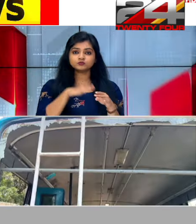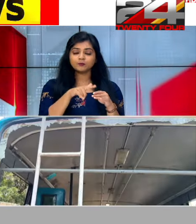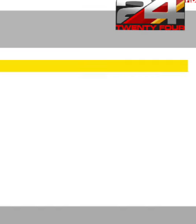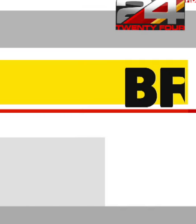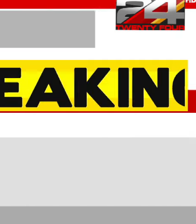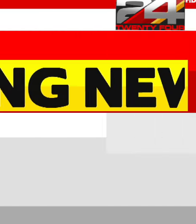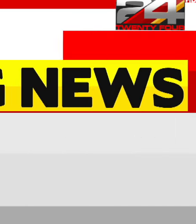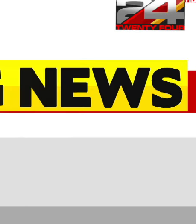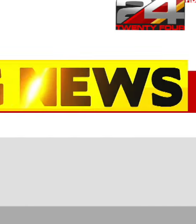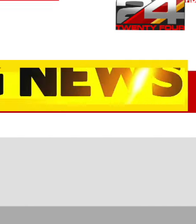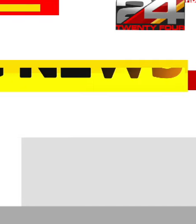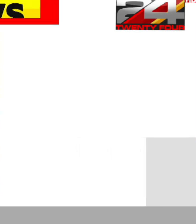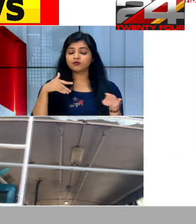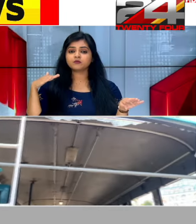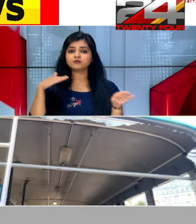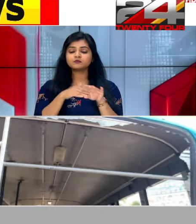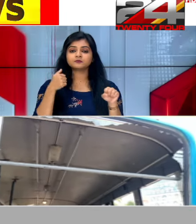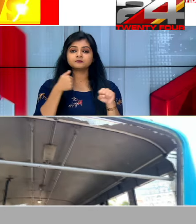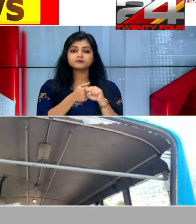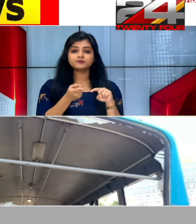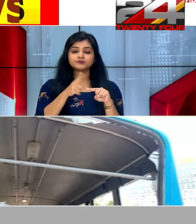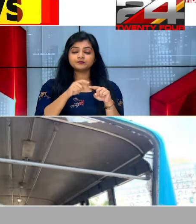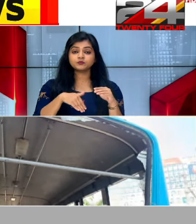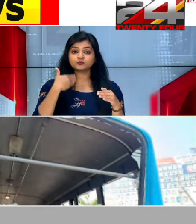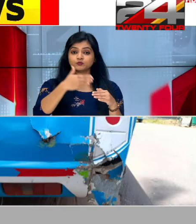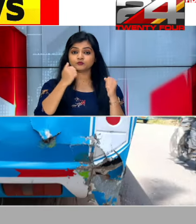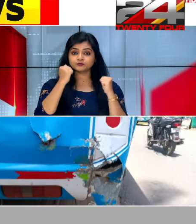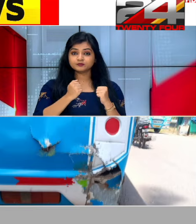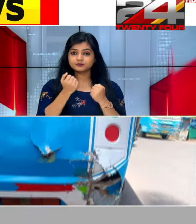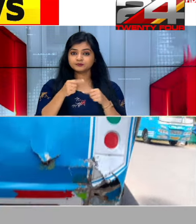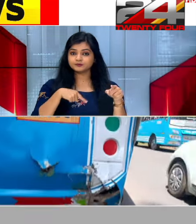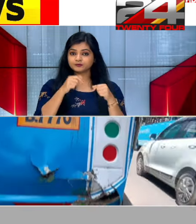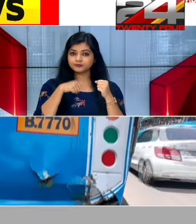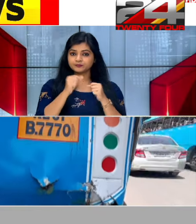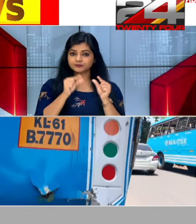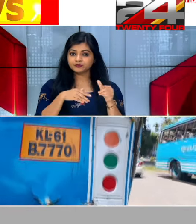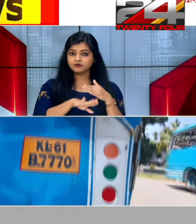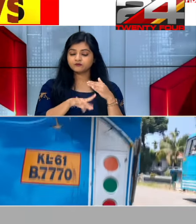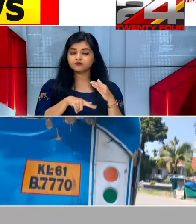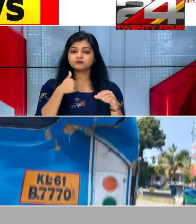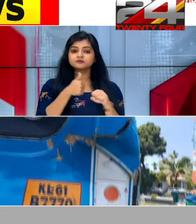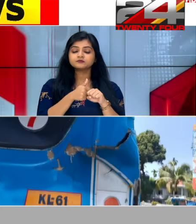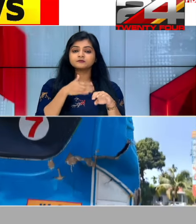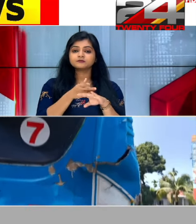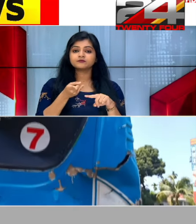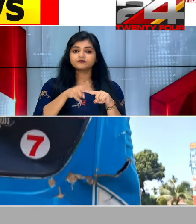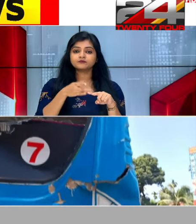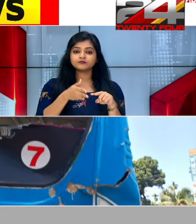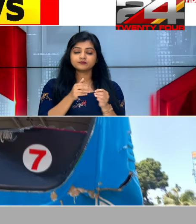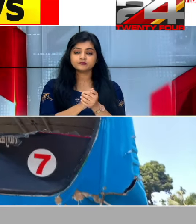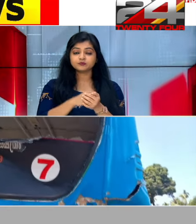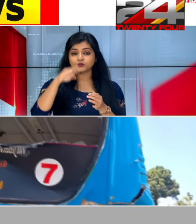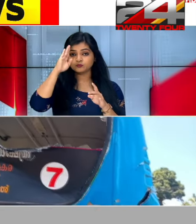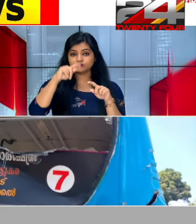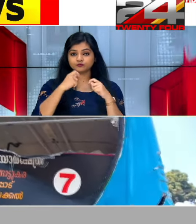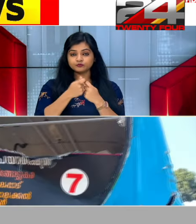വേഗത്തിലായതുകൊണ്ട് തന്നെ ഇതിന്റെ പുറകിലേക്ക് ഇടിച്ചു കയറുകയായിരുന്നു. ഇതിന്റെ മുൻവശത്തിരുന്ന യാത്രക്കാർക്കാണ് എന്തായാലും പരിക്കേറ്റത്. എന്തായാലും സംഭവത്തിൽ പോലീസ്